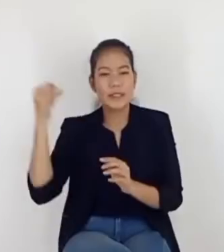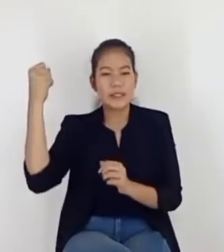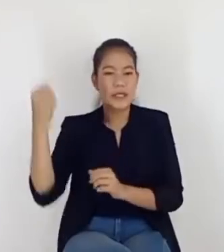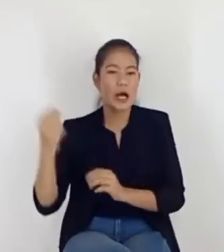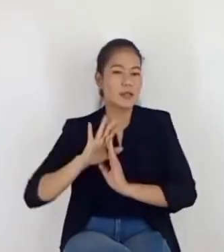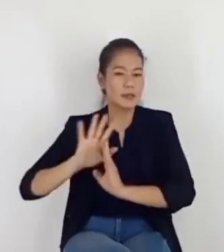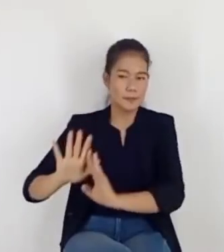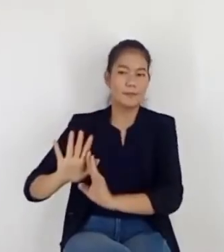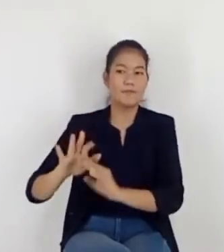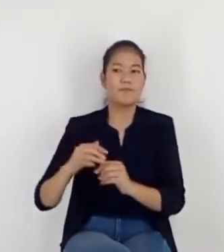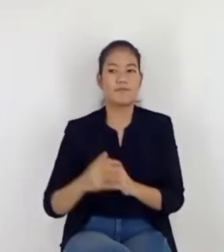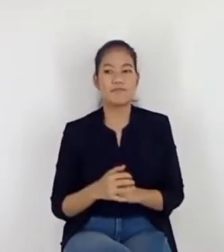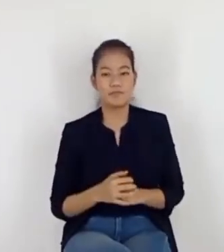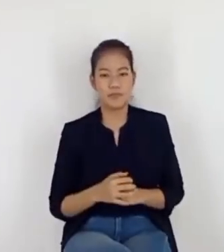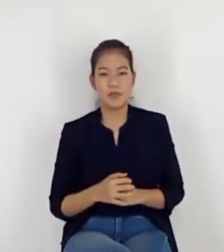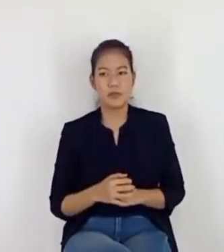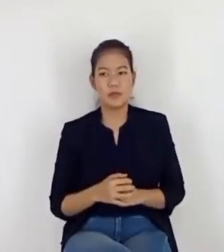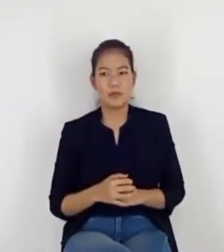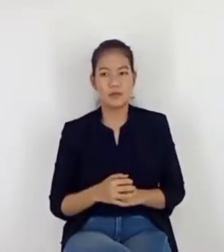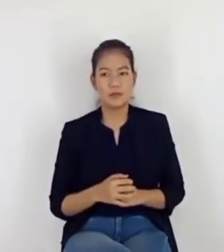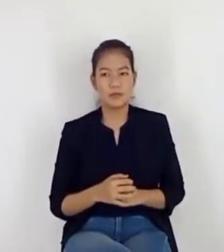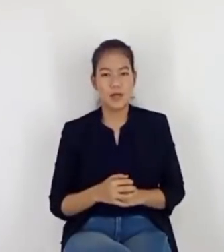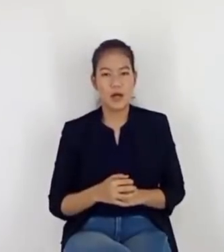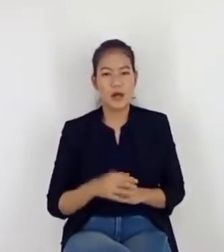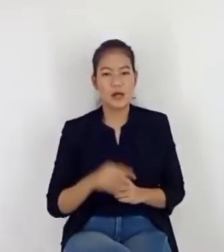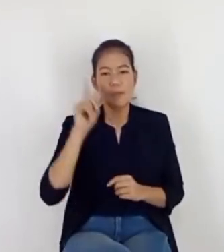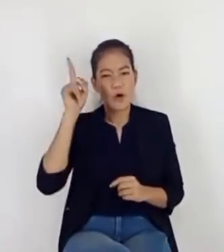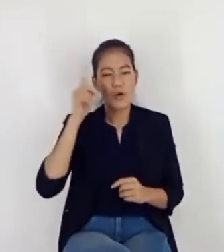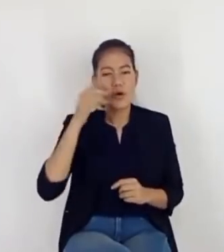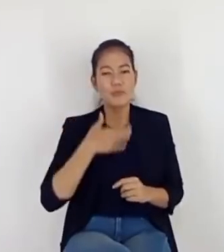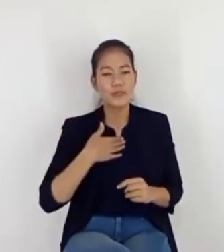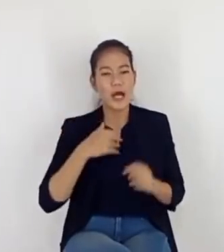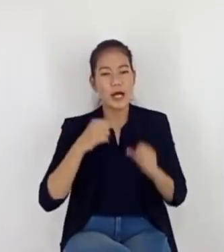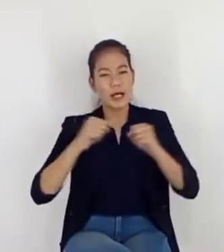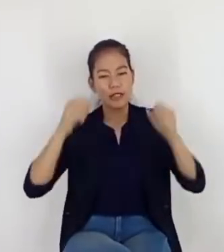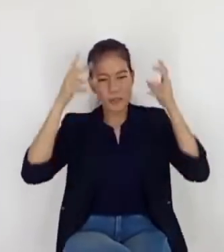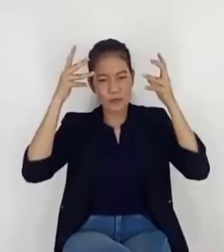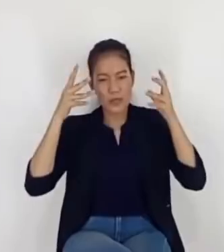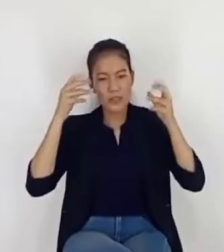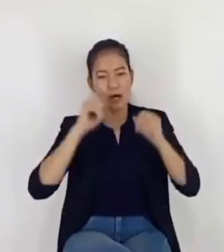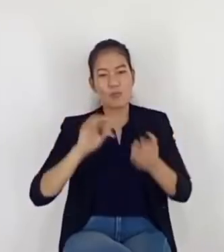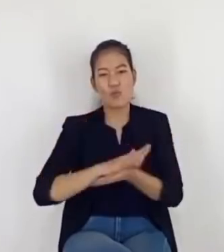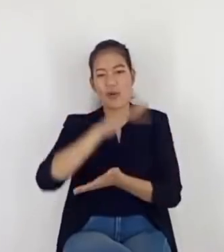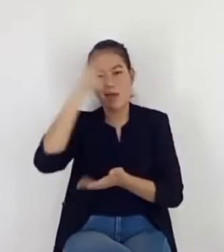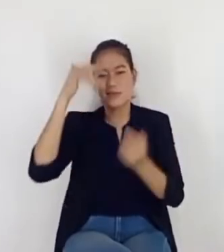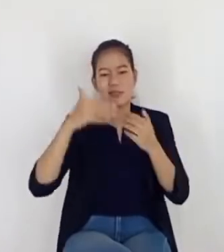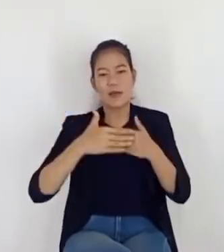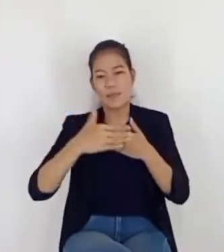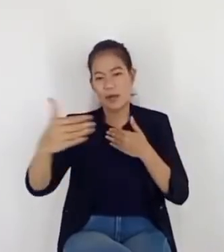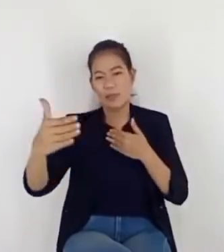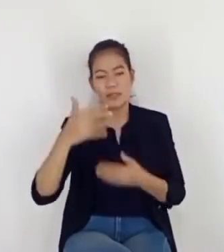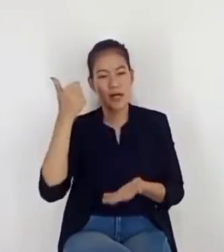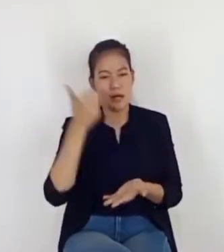jahat. Karena Engkau lah yang punya kerajaan dan kuasa dan kemuliaan sampai selama-lamanya.